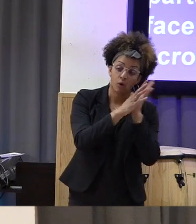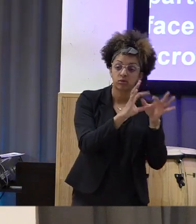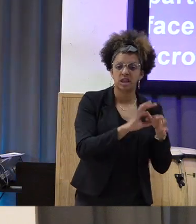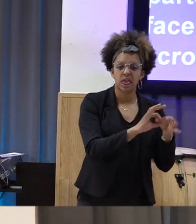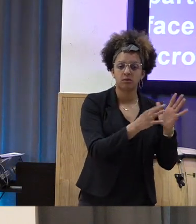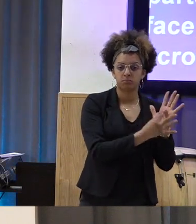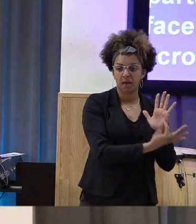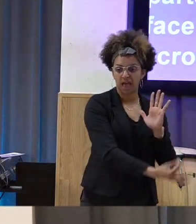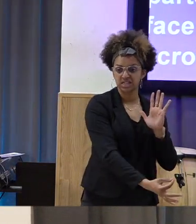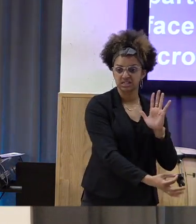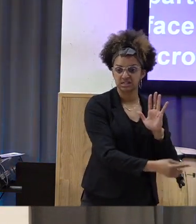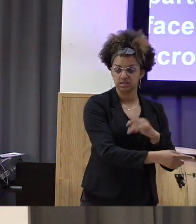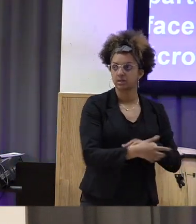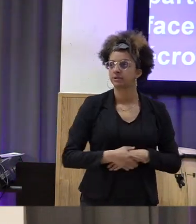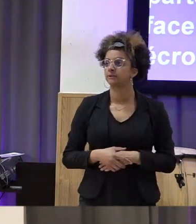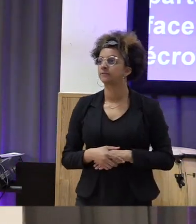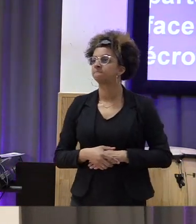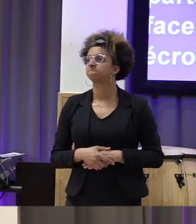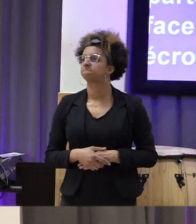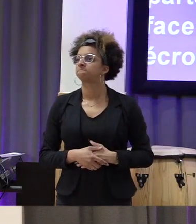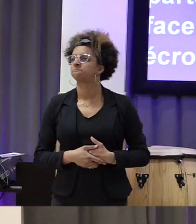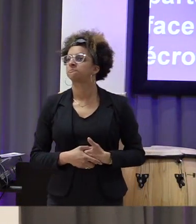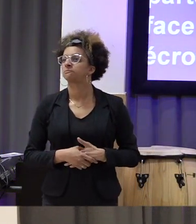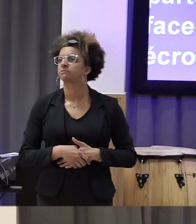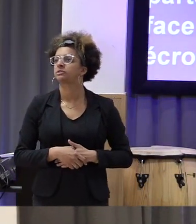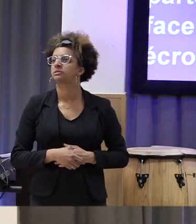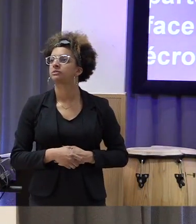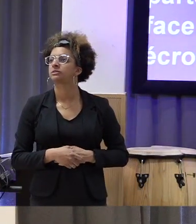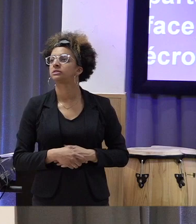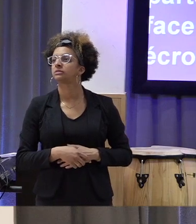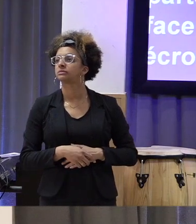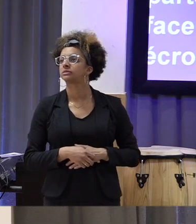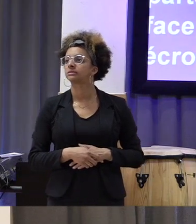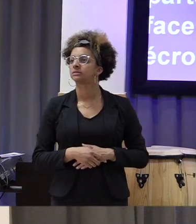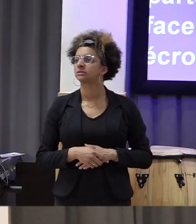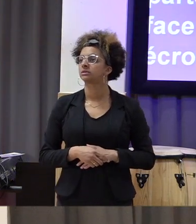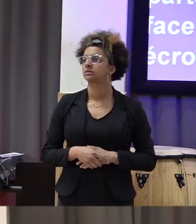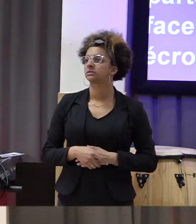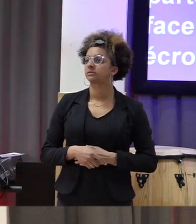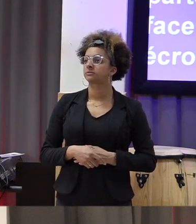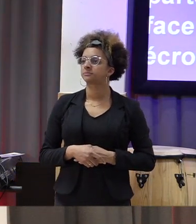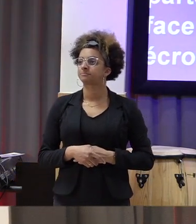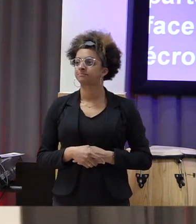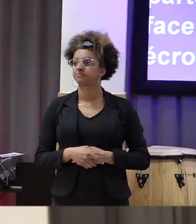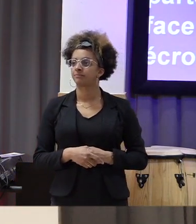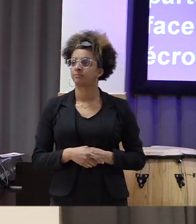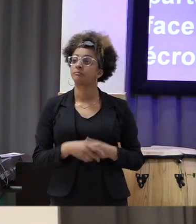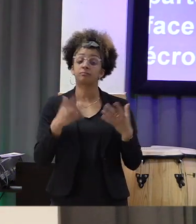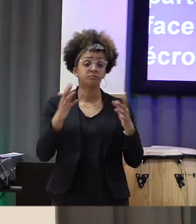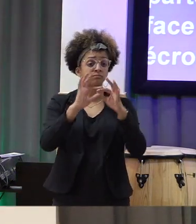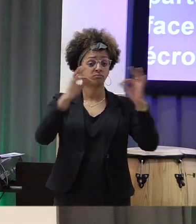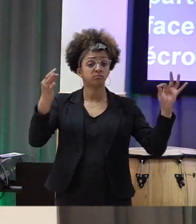le chapitre 24 du livre des Proverbes nous décrire dans